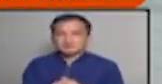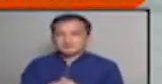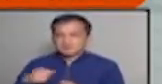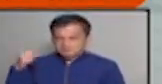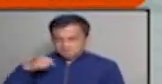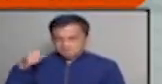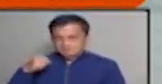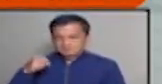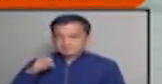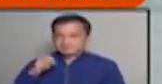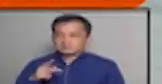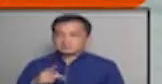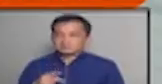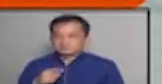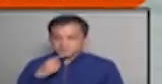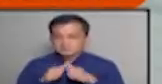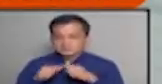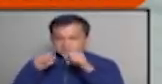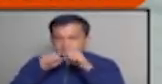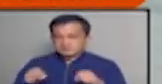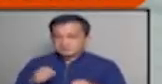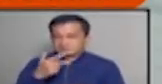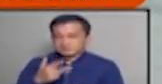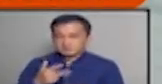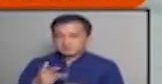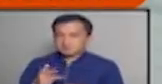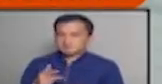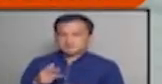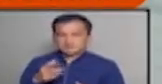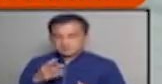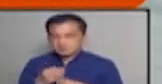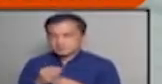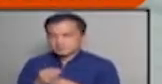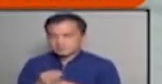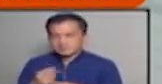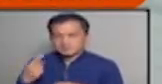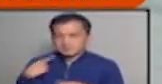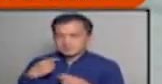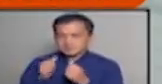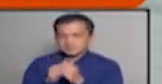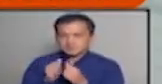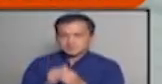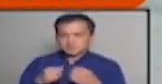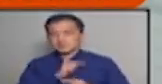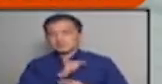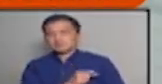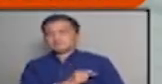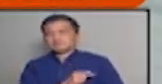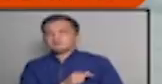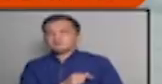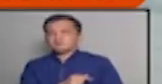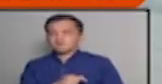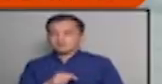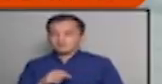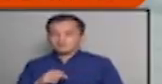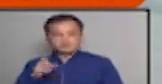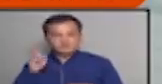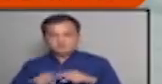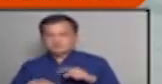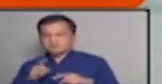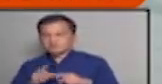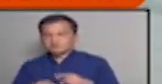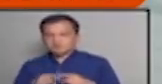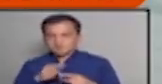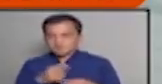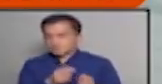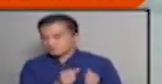po, paalamin ko na at pamatayin. At saka sir, po. May mga kasama rin mga bodyguard daw, sir? Oo, oh, hindi naman pwede. Nasama natin